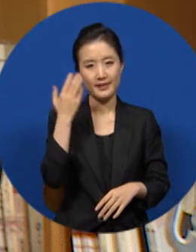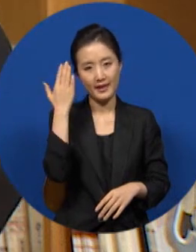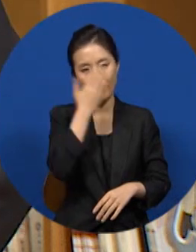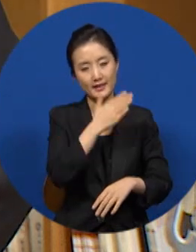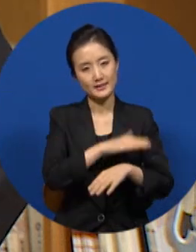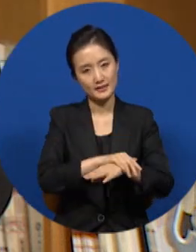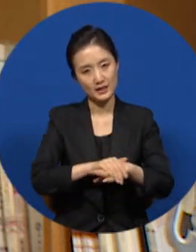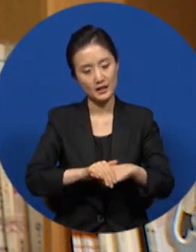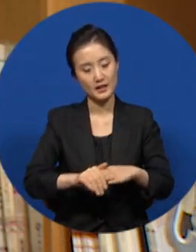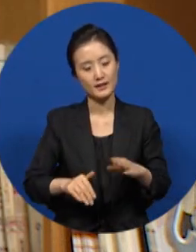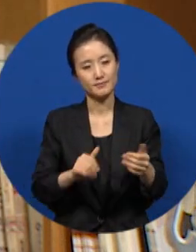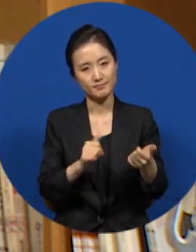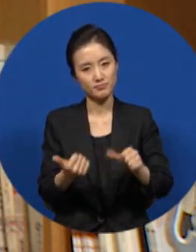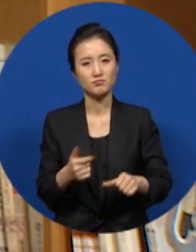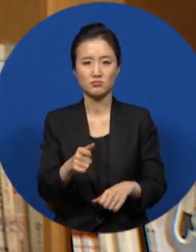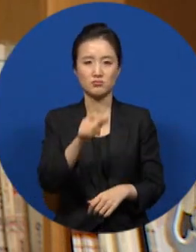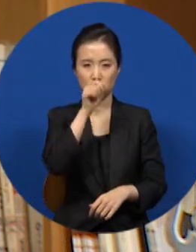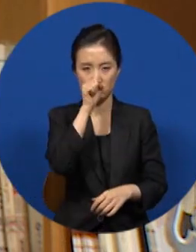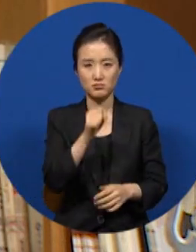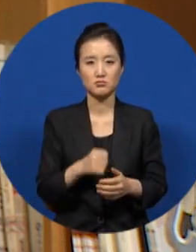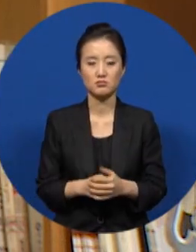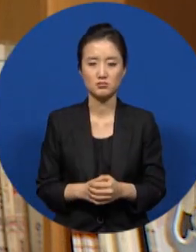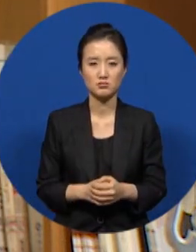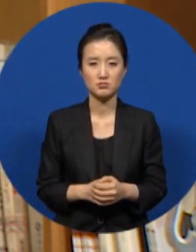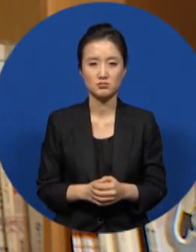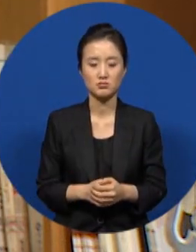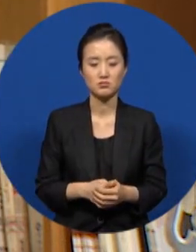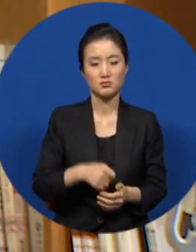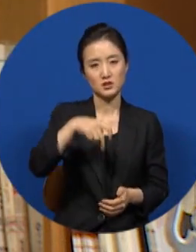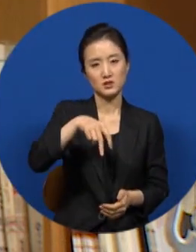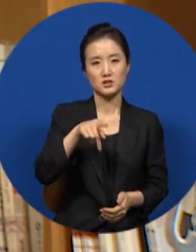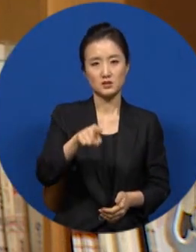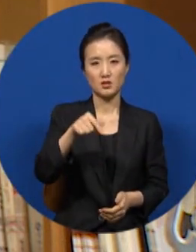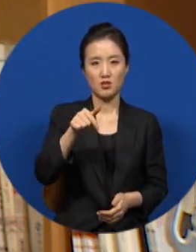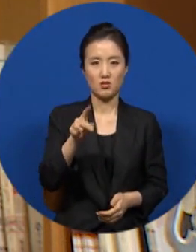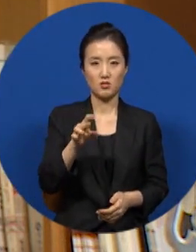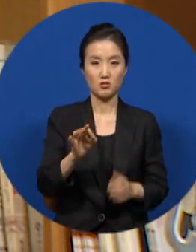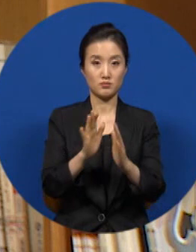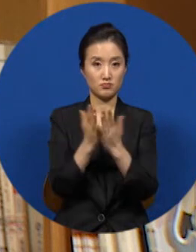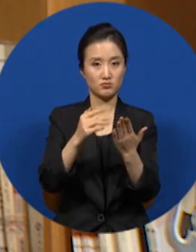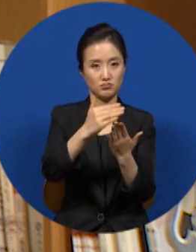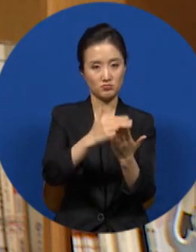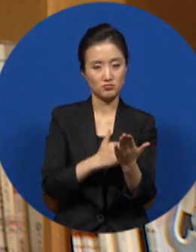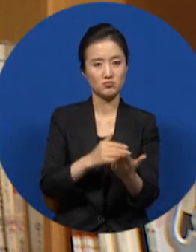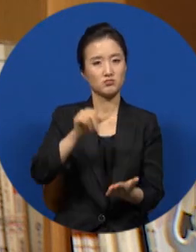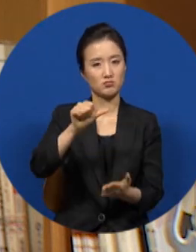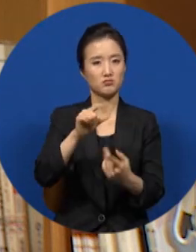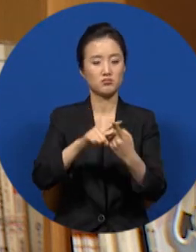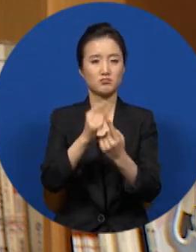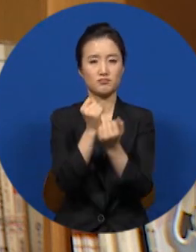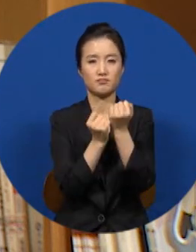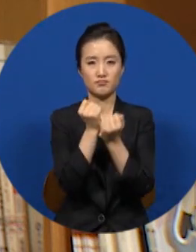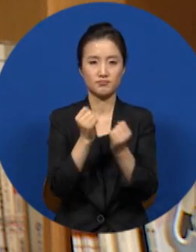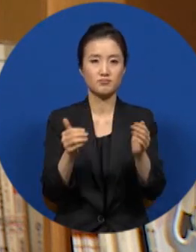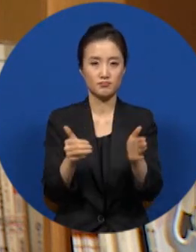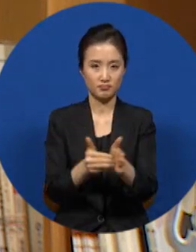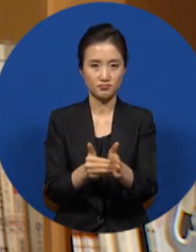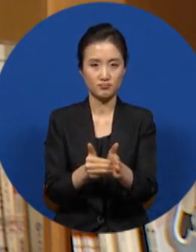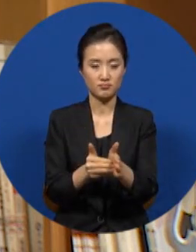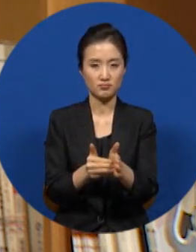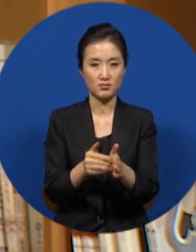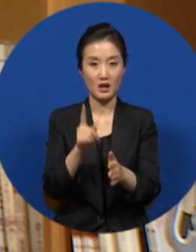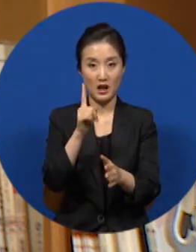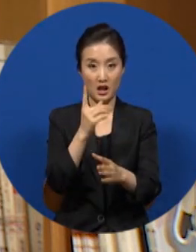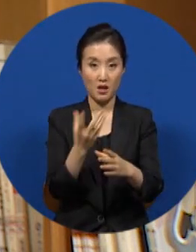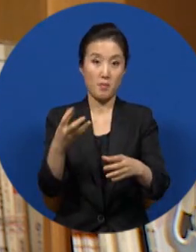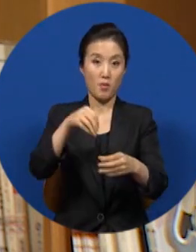일이 워낙 많습니다. 하여튼 서경의 홍본편에서는 이렇게 다섯 가지 복을 했었는데 이제 통속편에는 이제 자식들이 많은 것들도